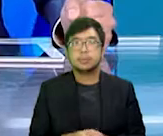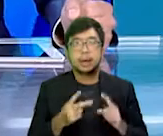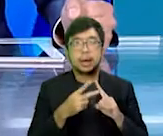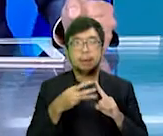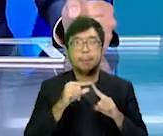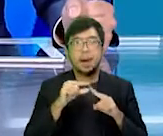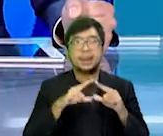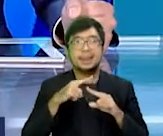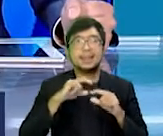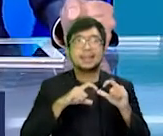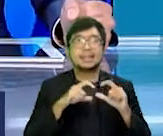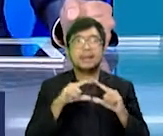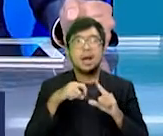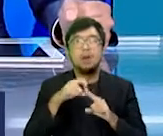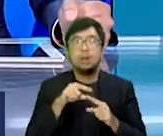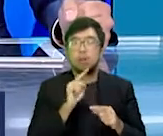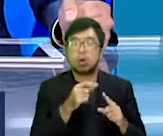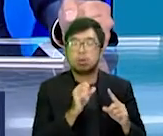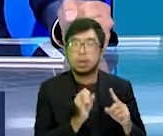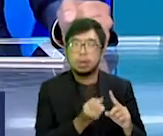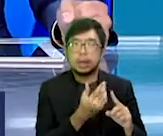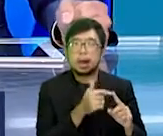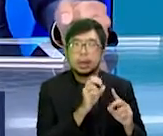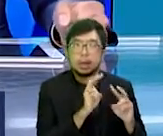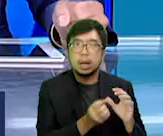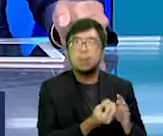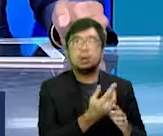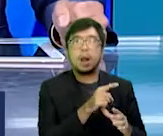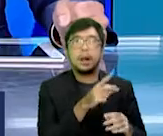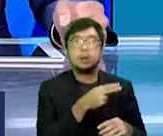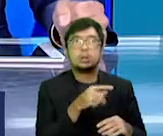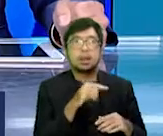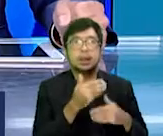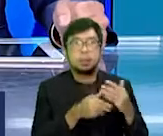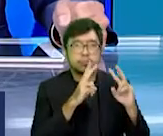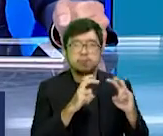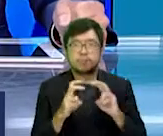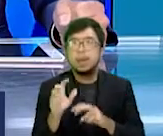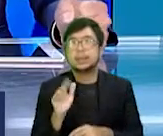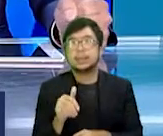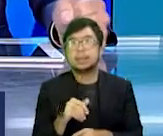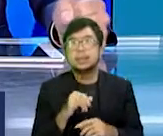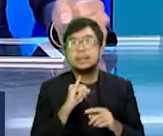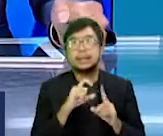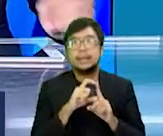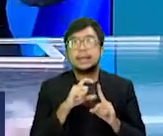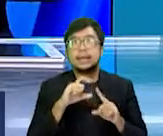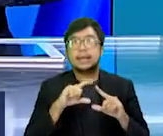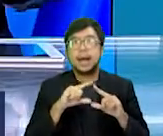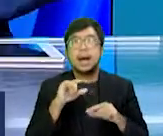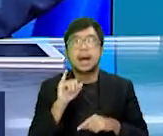Hepatitis akut yang terdeteksi di Indonesia saat ini masih dalam tahap investigasi. Ikatan Dokter Anak Indonesia atau IDAI